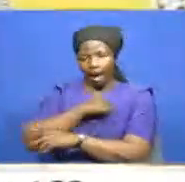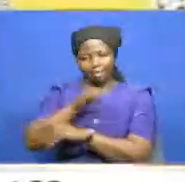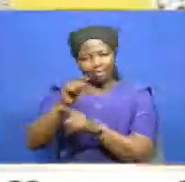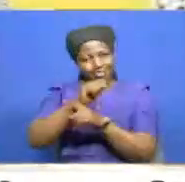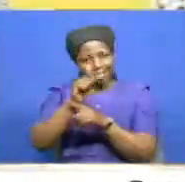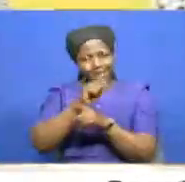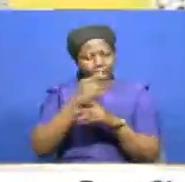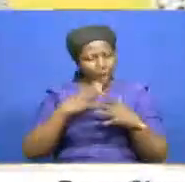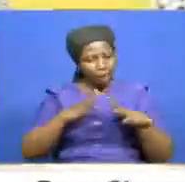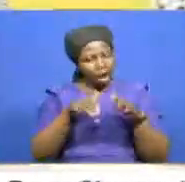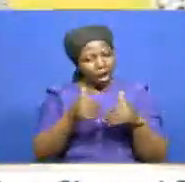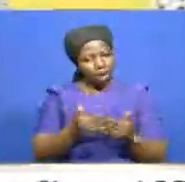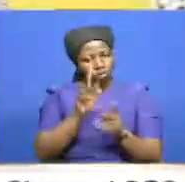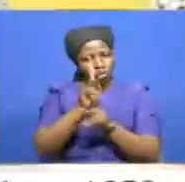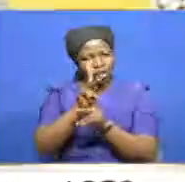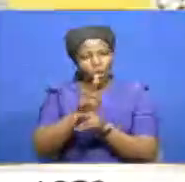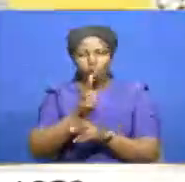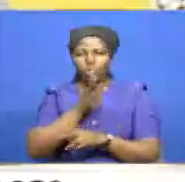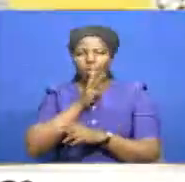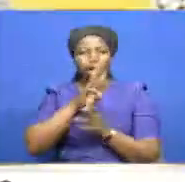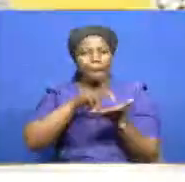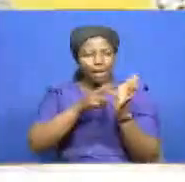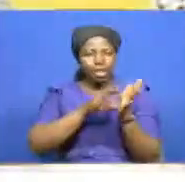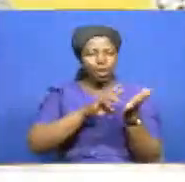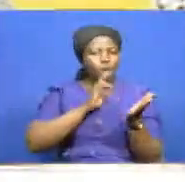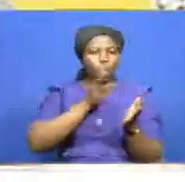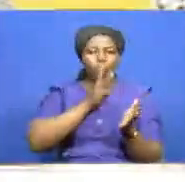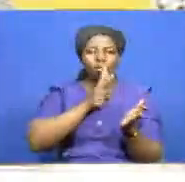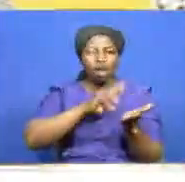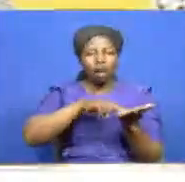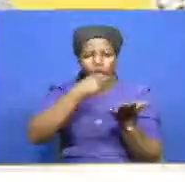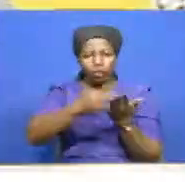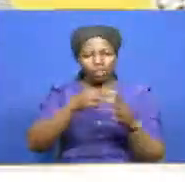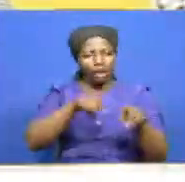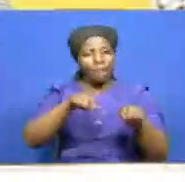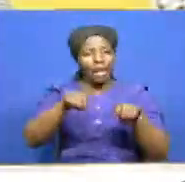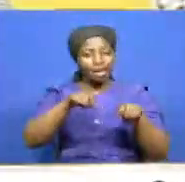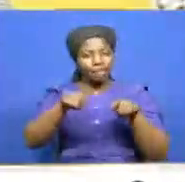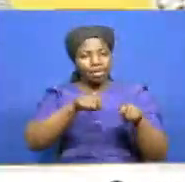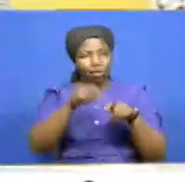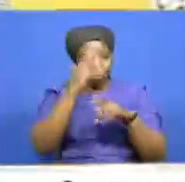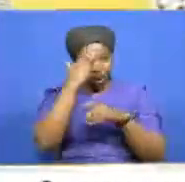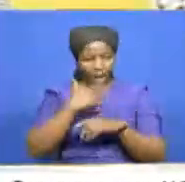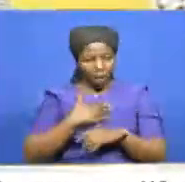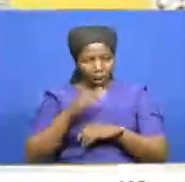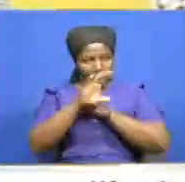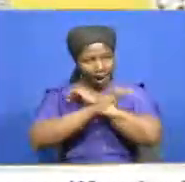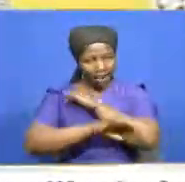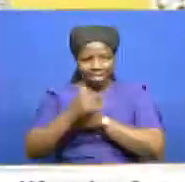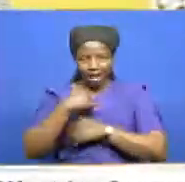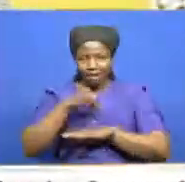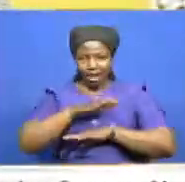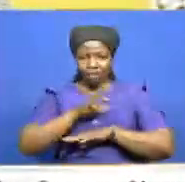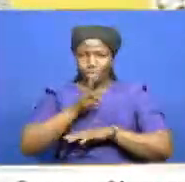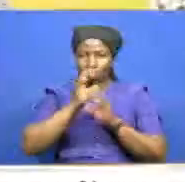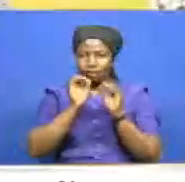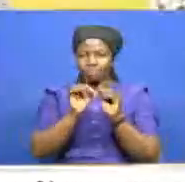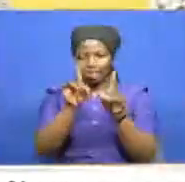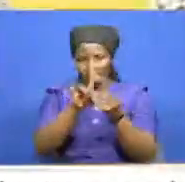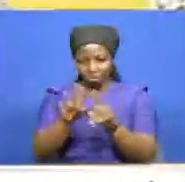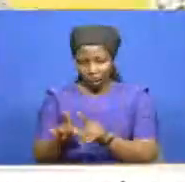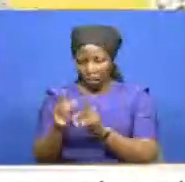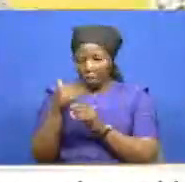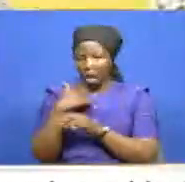uhifadhi wa maji, water, that is water resources management. Na pia huwa tuna mafunzo ya mambo ya ufundi wa maji, water